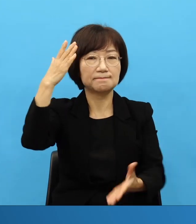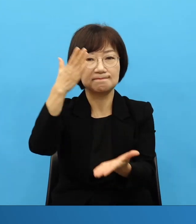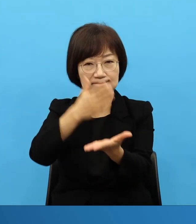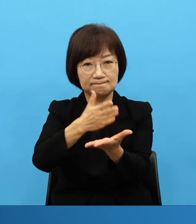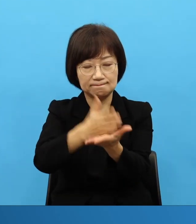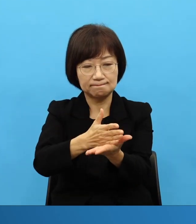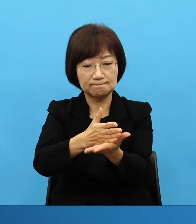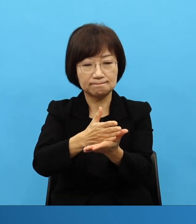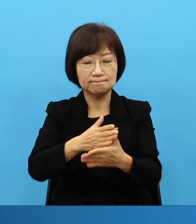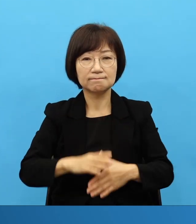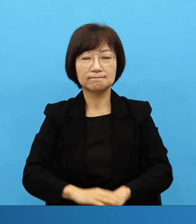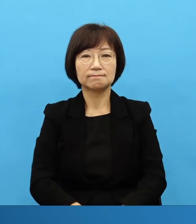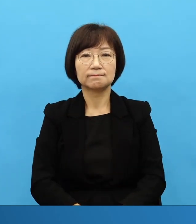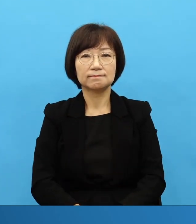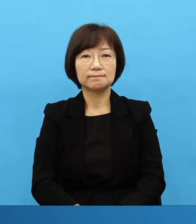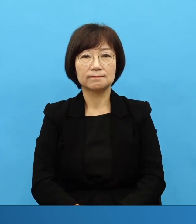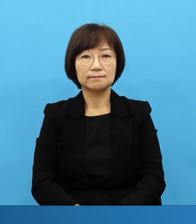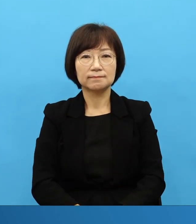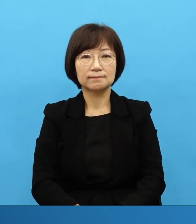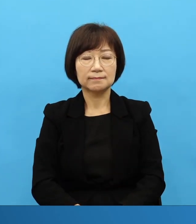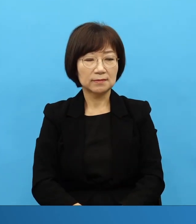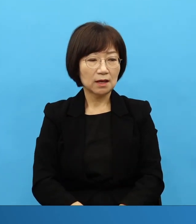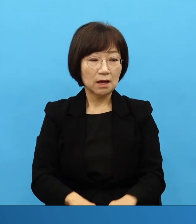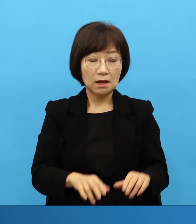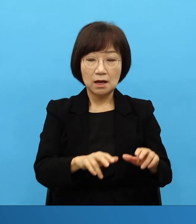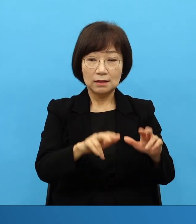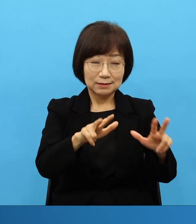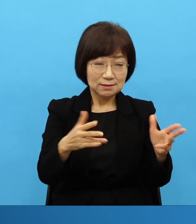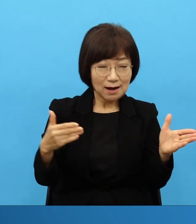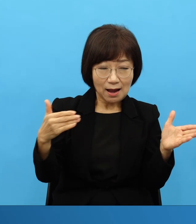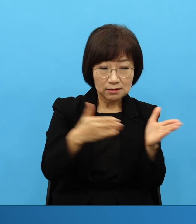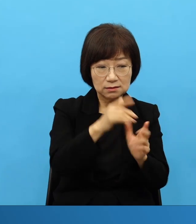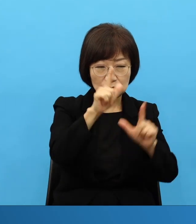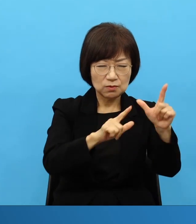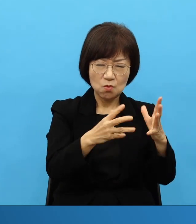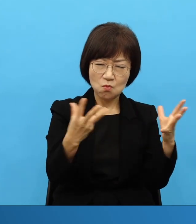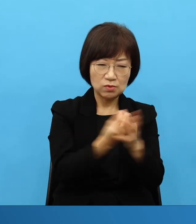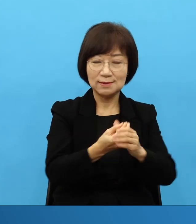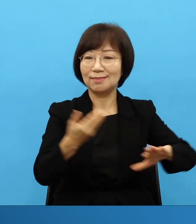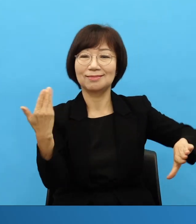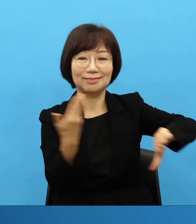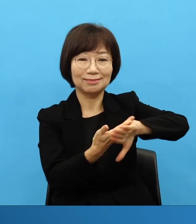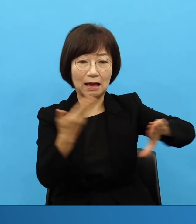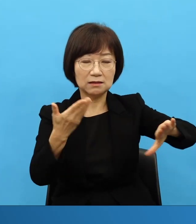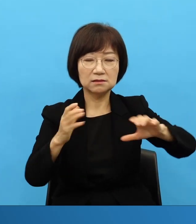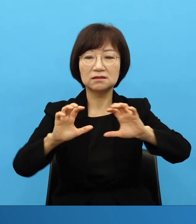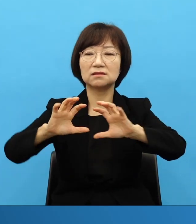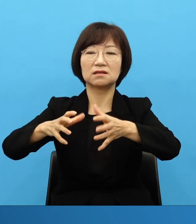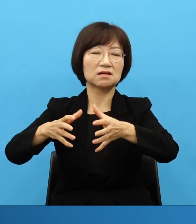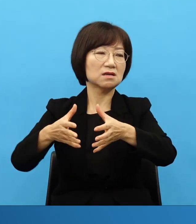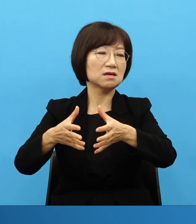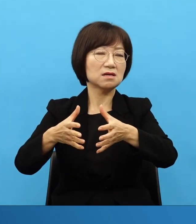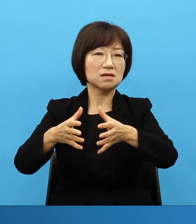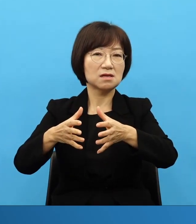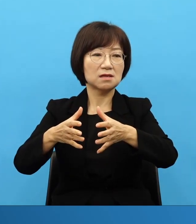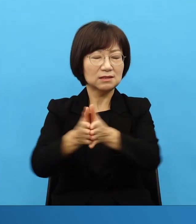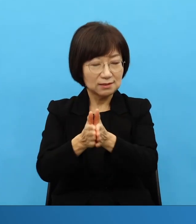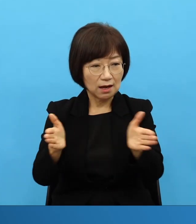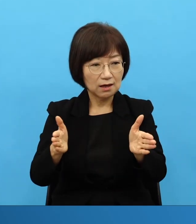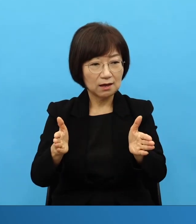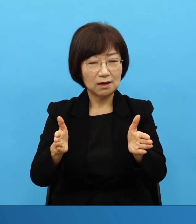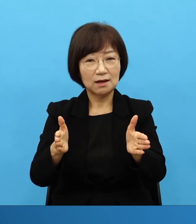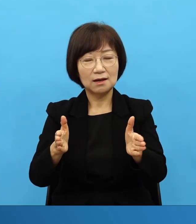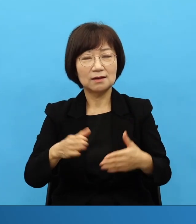것과 완전히 다른 세계로 지금 들어가는 거예요. Right now, we have come into a completely different era from where we were 이 before.